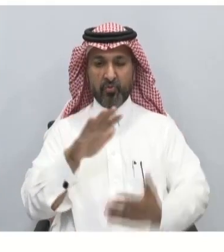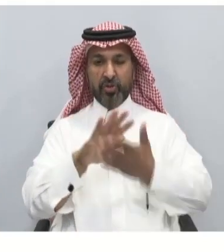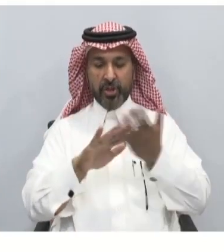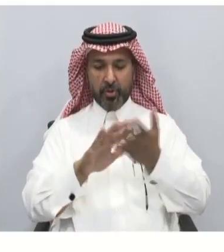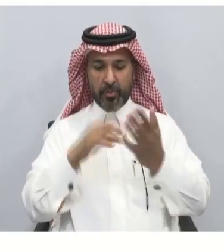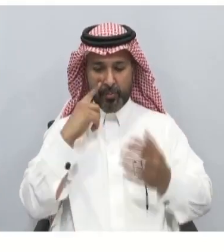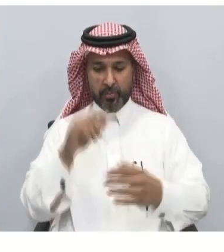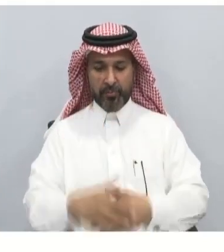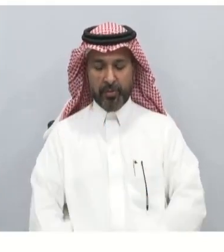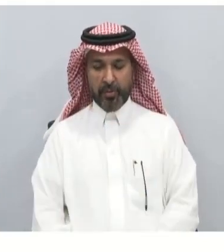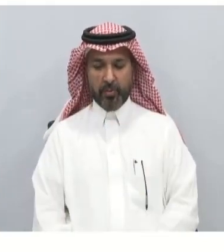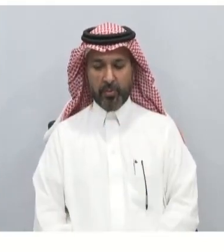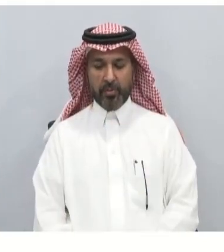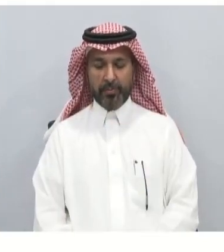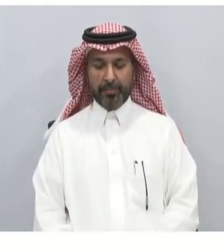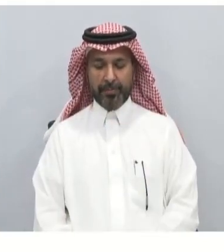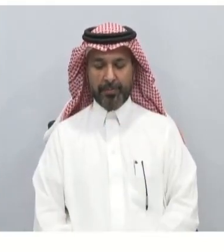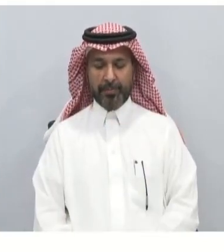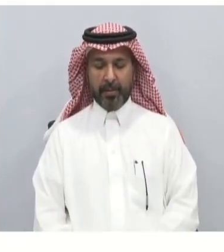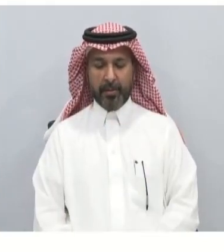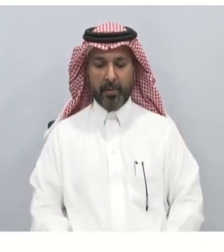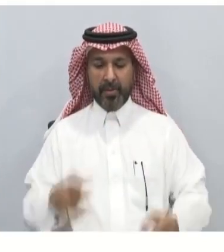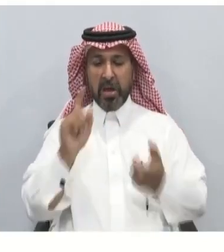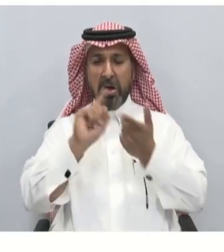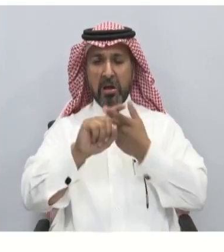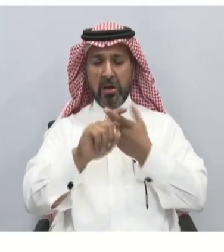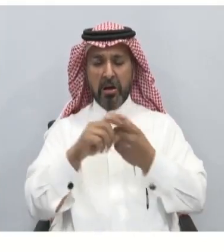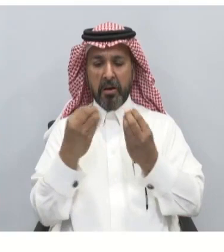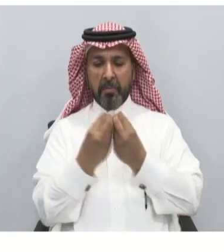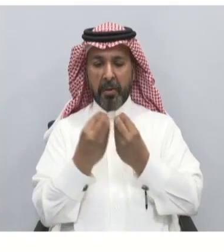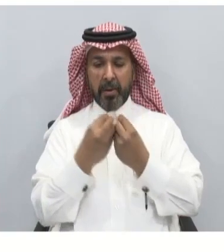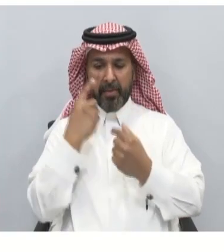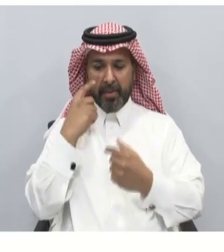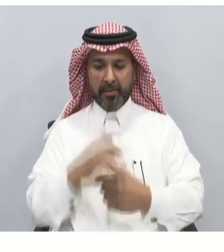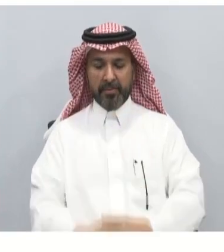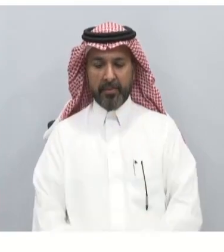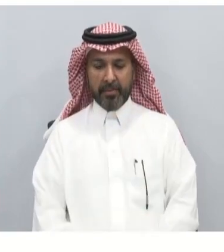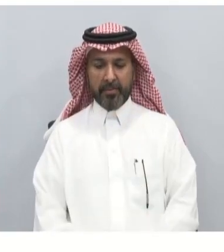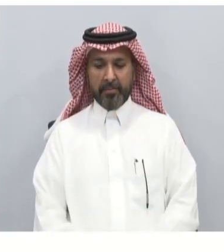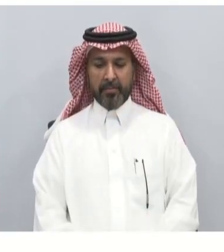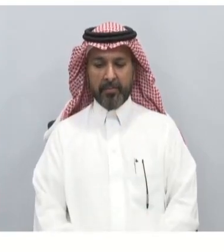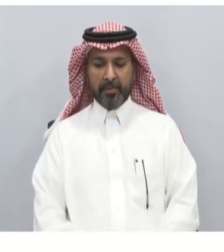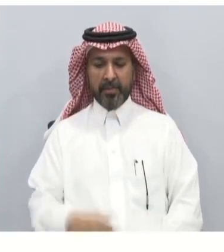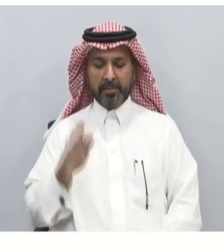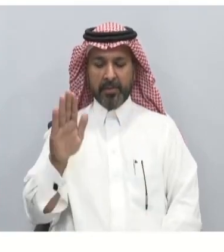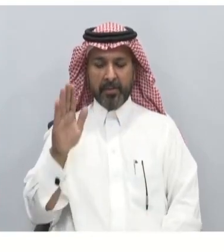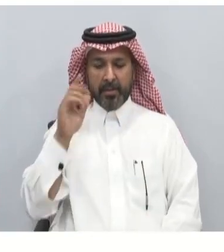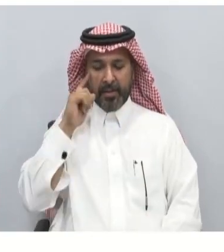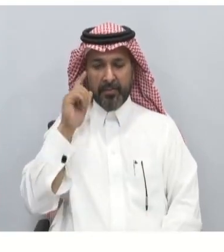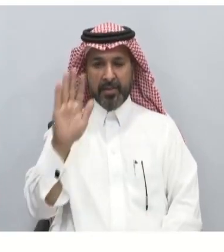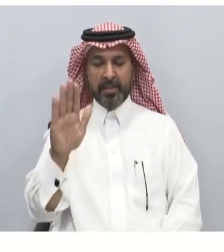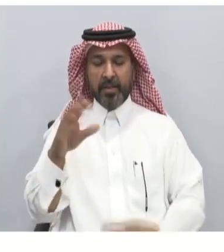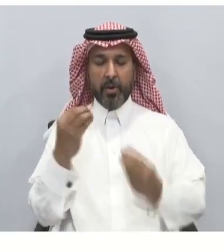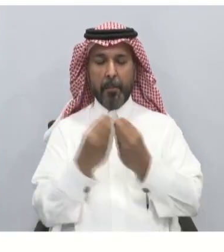هي علاقة تربط بين مجموعتين سين وصاد، سين و قيمة الدالة عند السين،